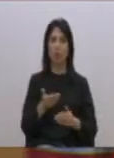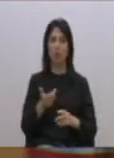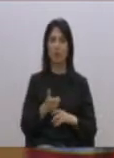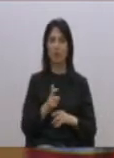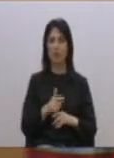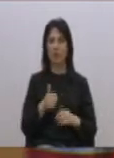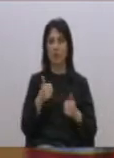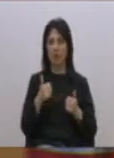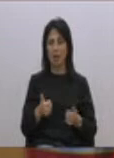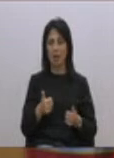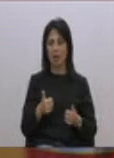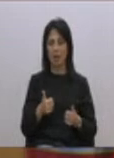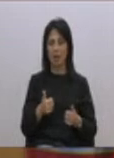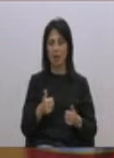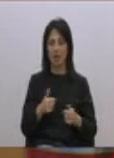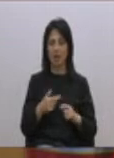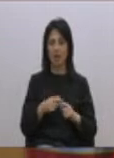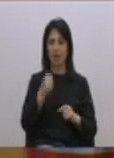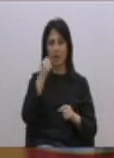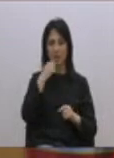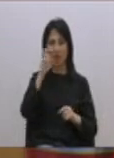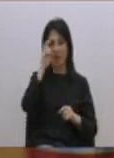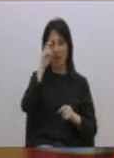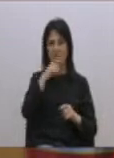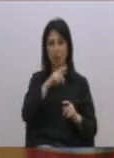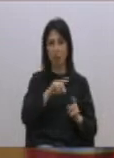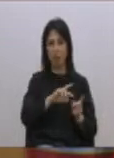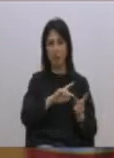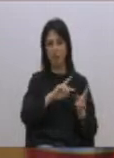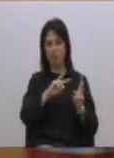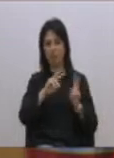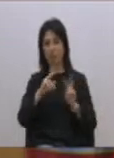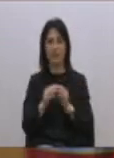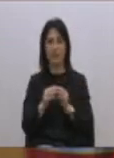ძალიან კარგად გადაიბა წინა ხელისუფლების მიერ,